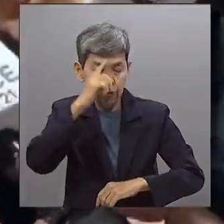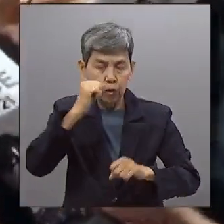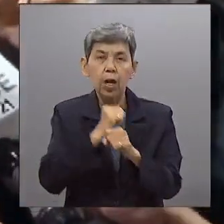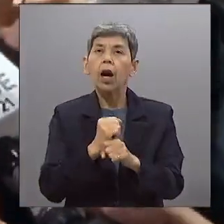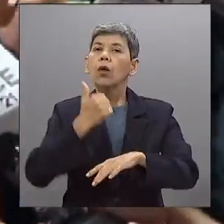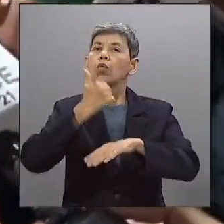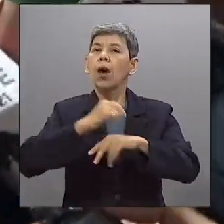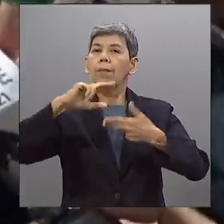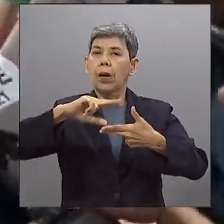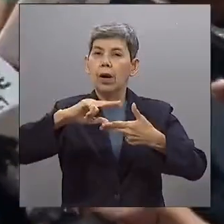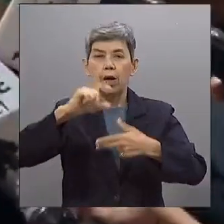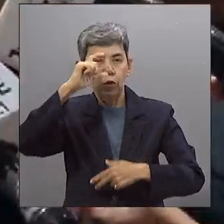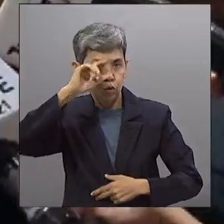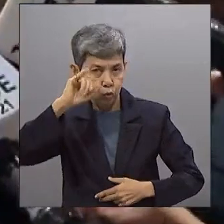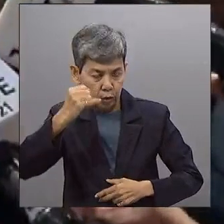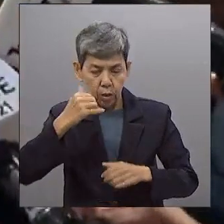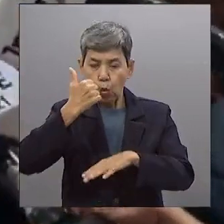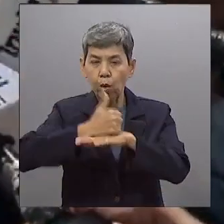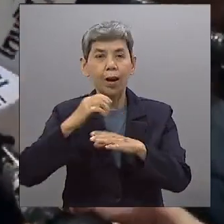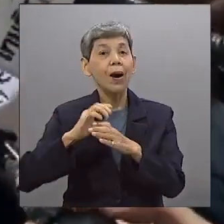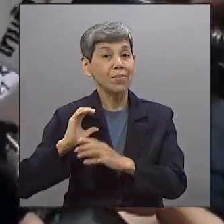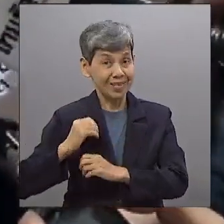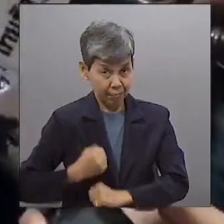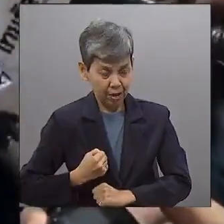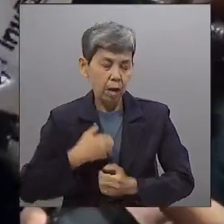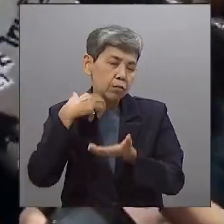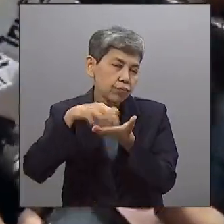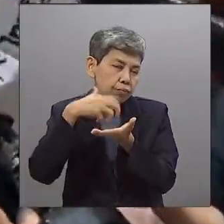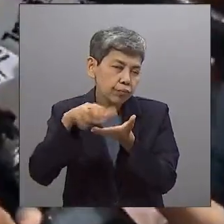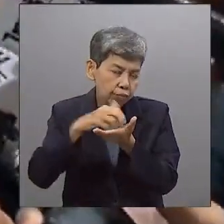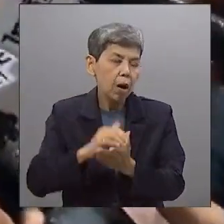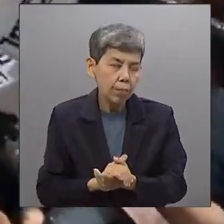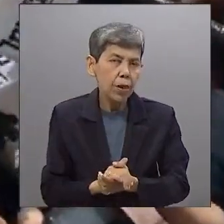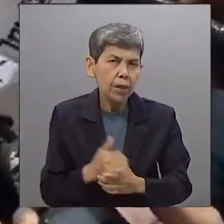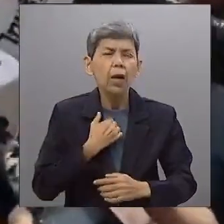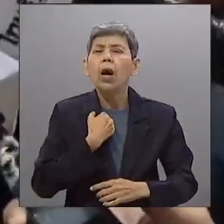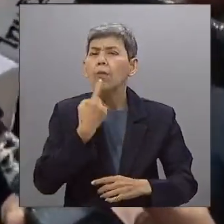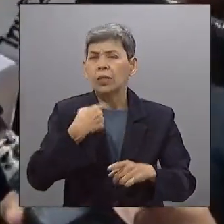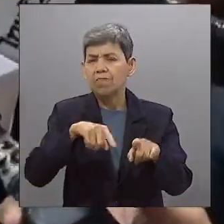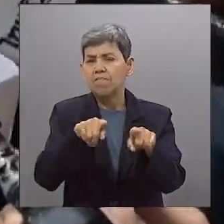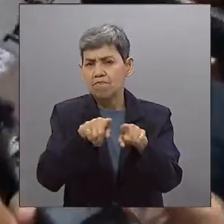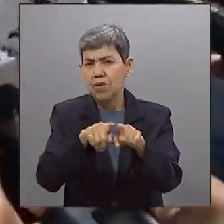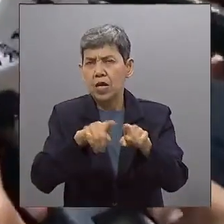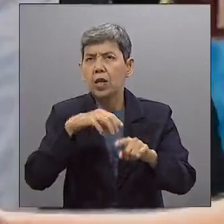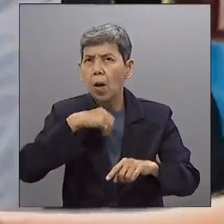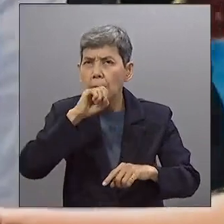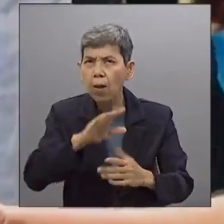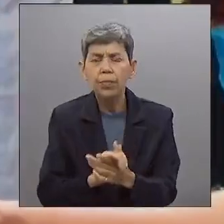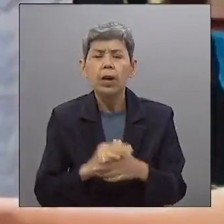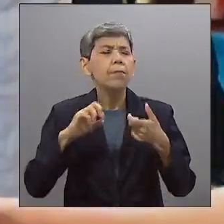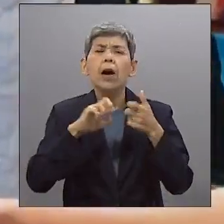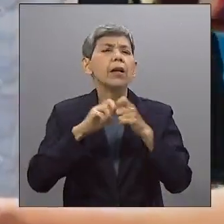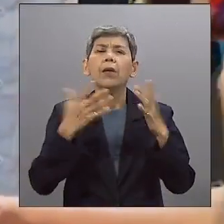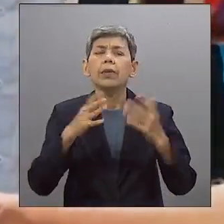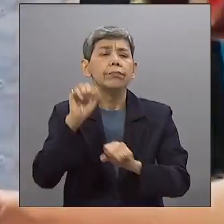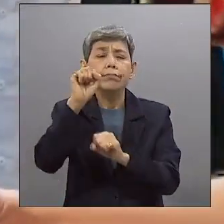คุณจุรินทร์ลักษณวิศิษฎ์หัวหน้าพรรคประชาธิปัตย์ก็ให้ความเห็นในลักษณะที่สอดคล้องกันนะคะโดยบอกว่าไม่มีปัญหากับการ